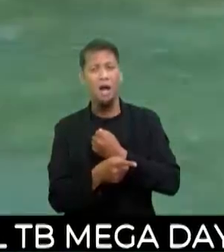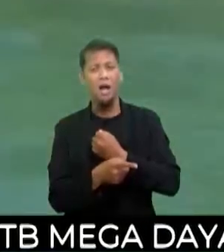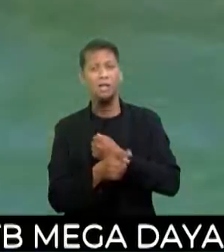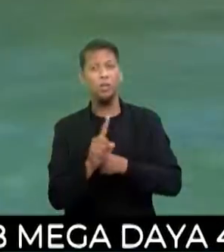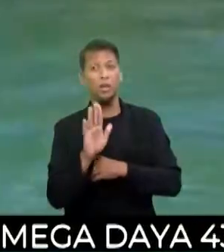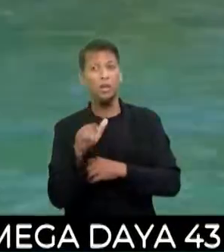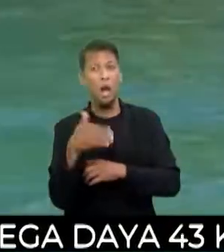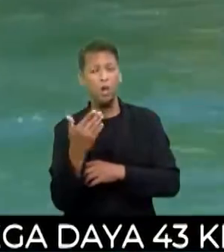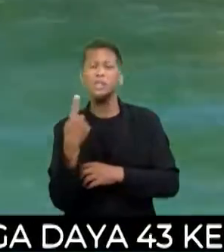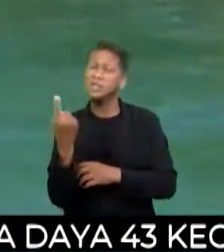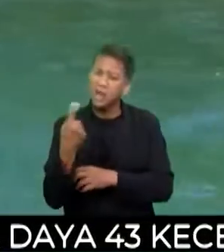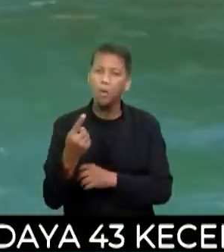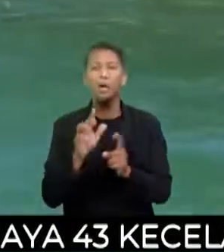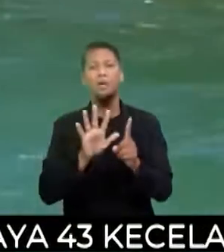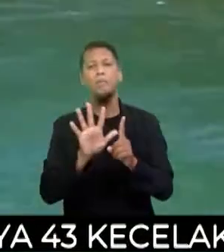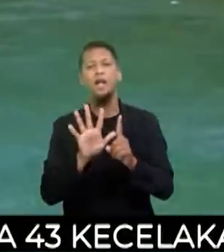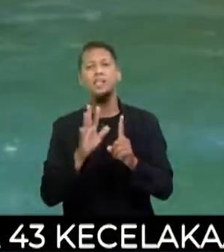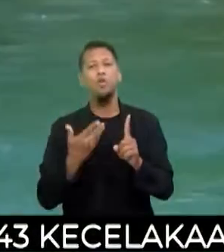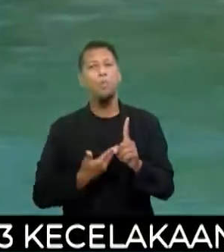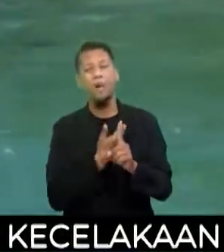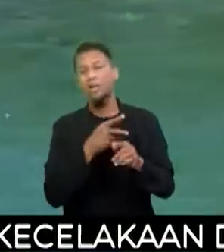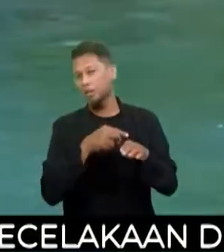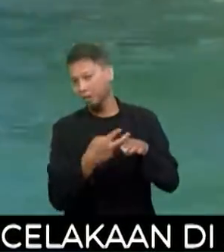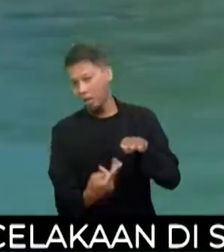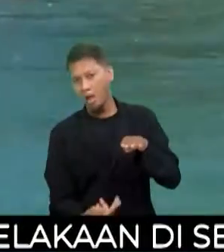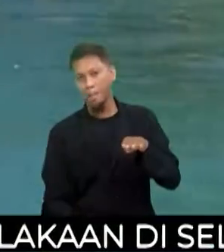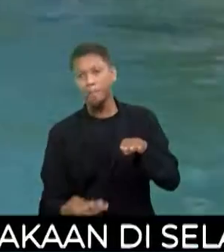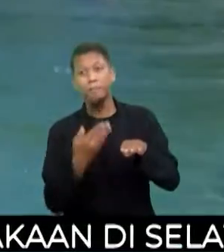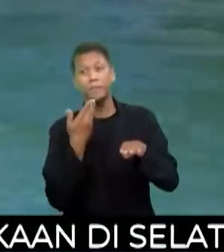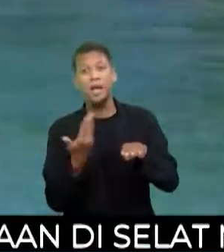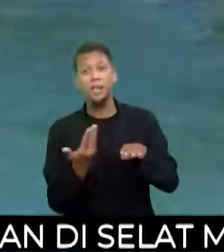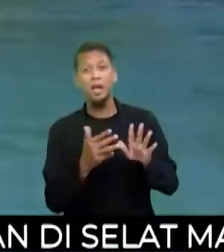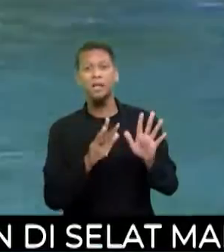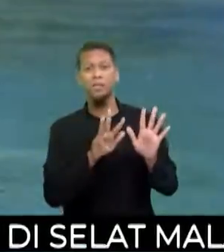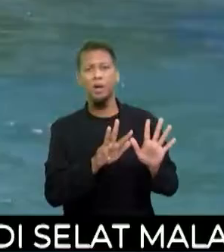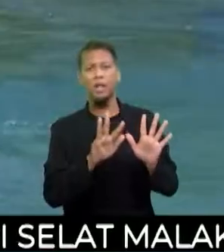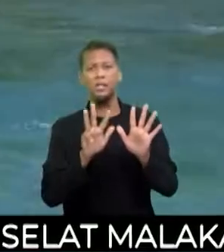dan 99,9% ditemukan dalam kurun waktu 3 pekan.